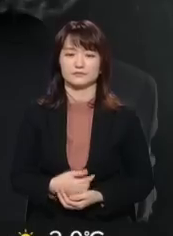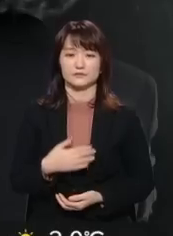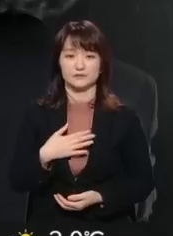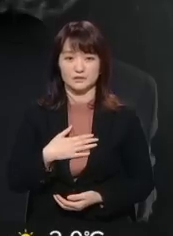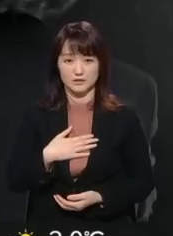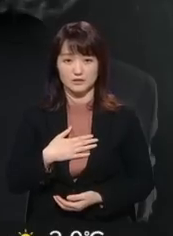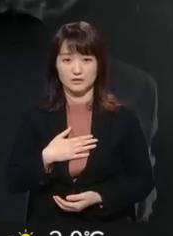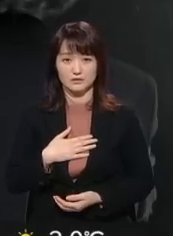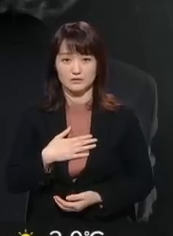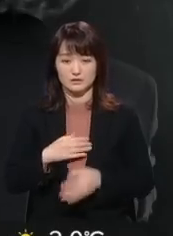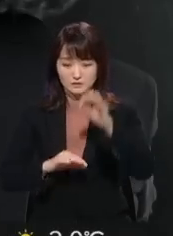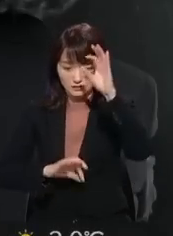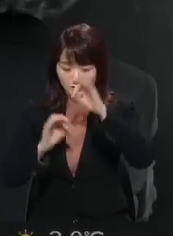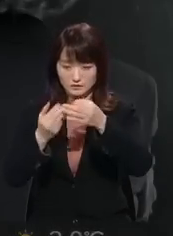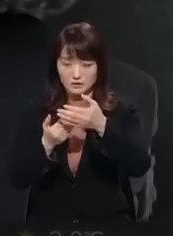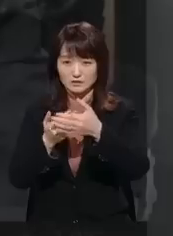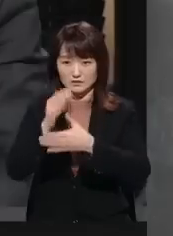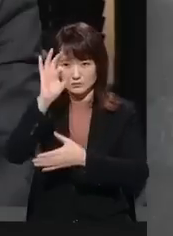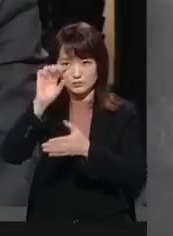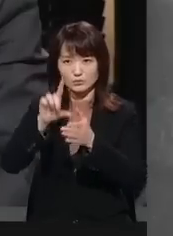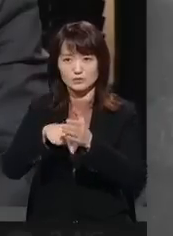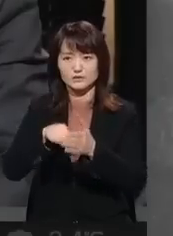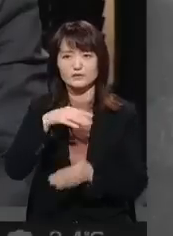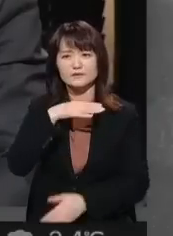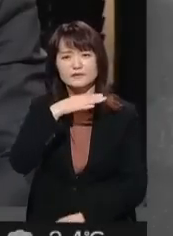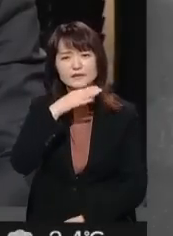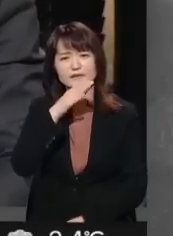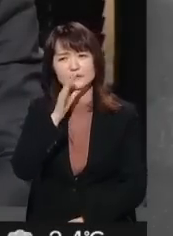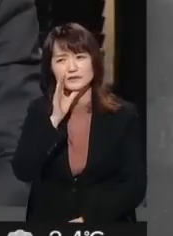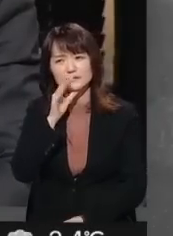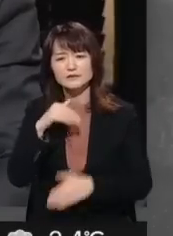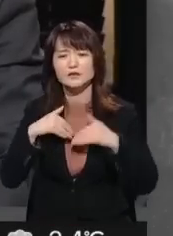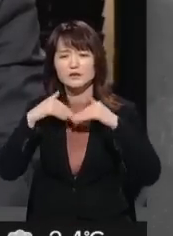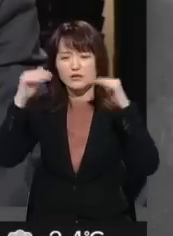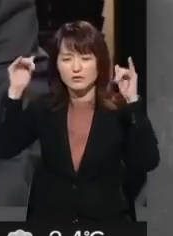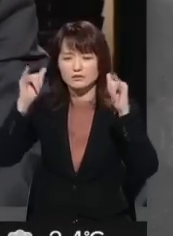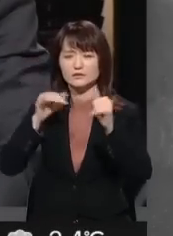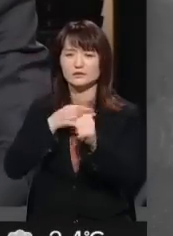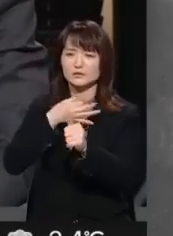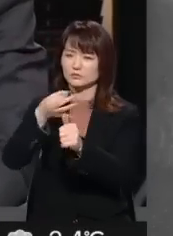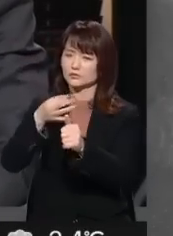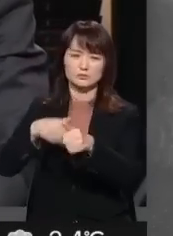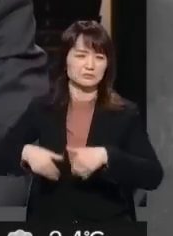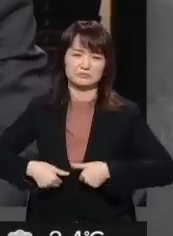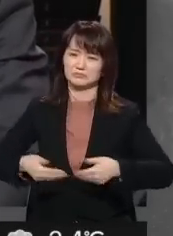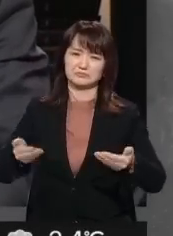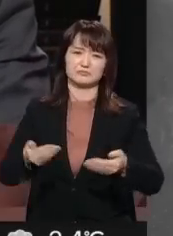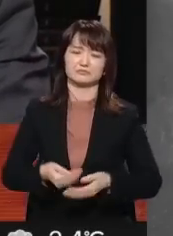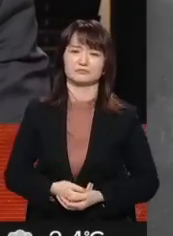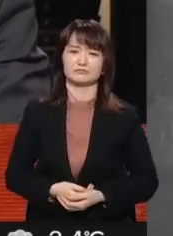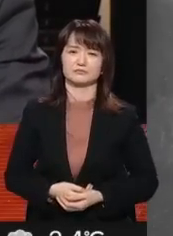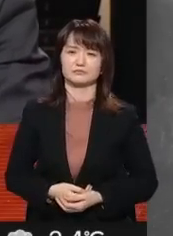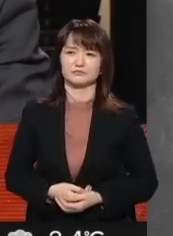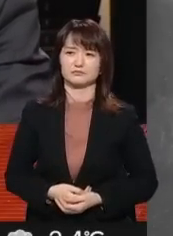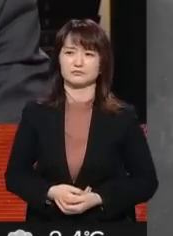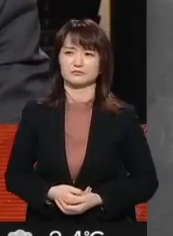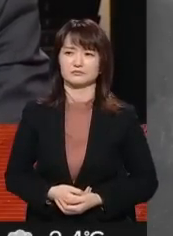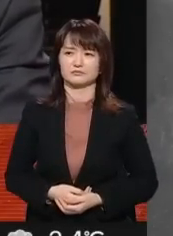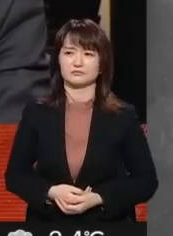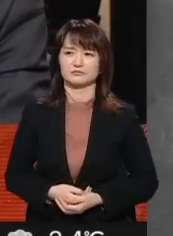나이를 드셨다고 모두 어르신이라고 이렇게 호칭할 필요는 없다 참 이런 생각이 듭니다 사실 저희